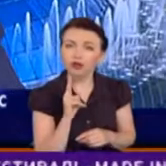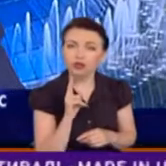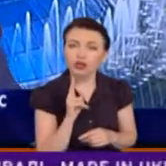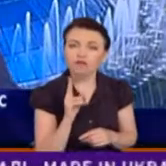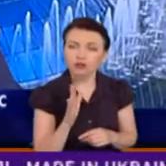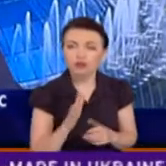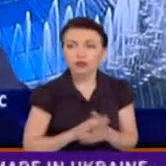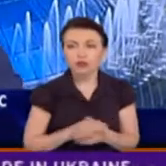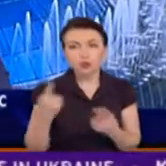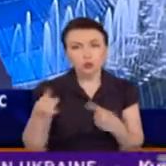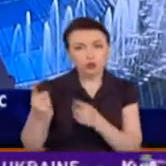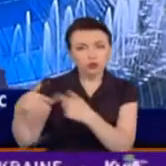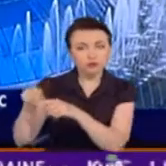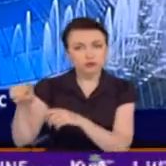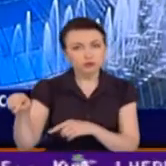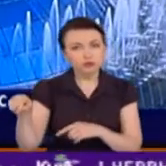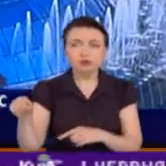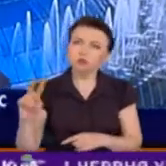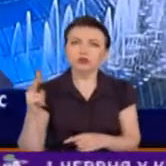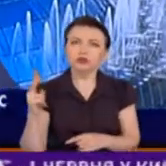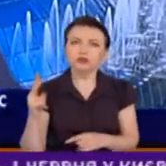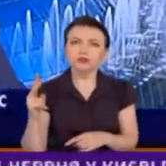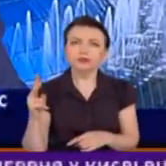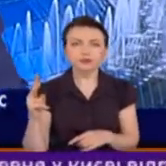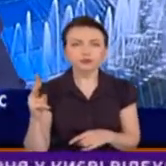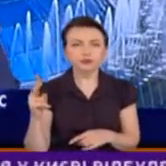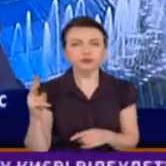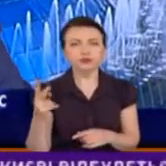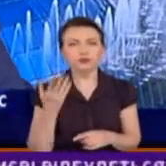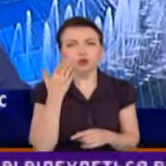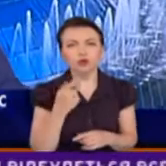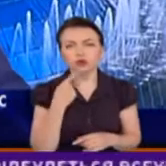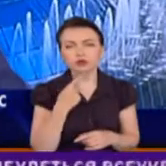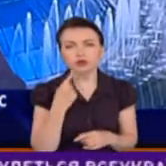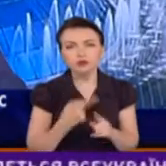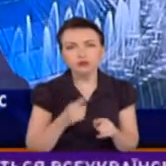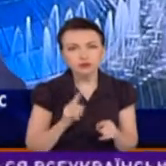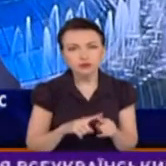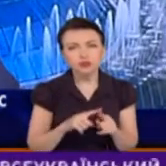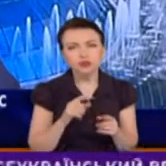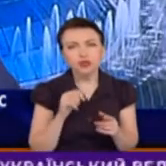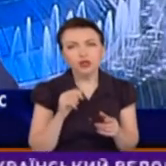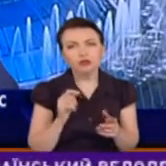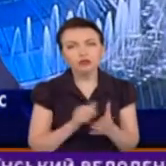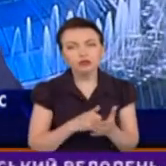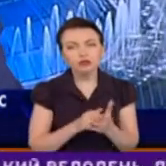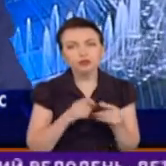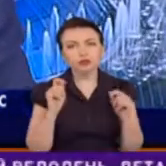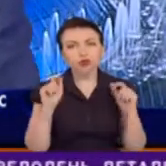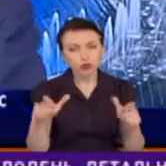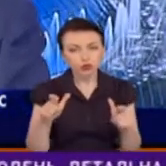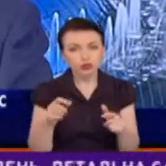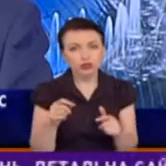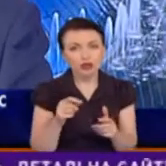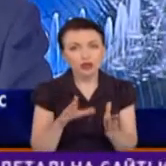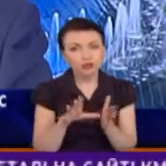теж якби, дивимося, і давайте по дві. Тобто, коли говорять, що це спричинить подорожчання електроенергії, то саме в